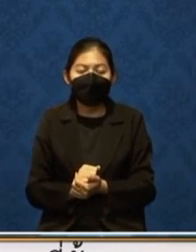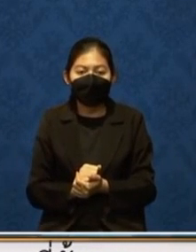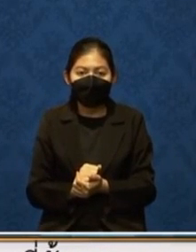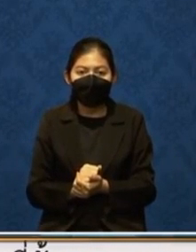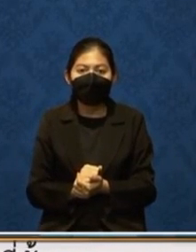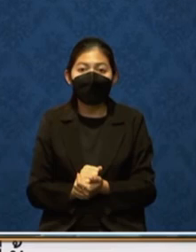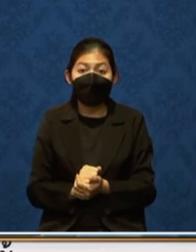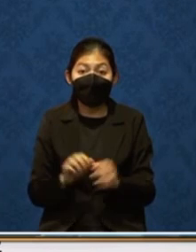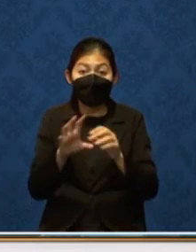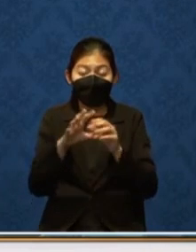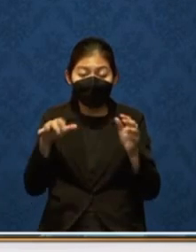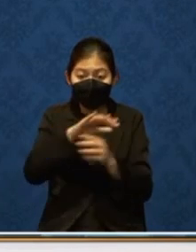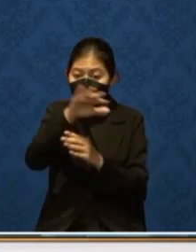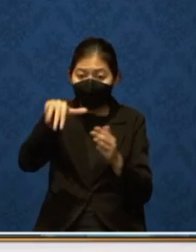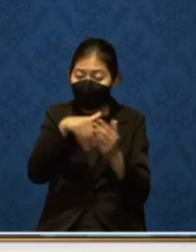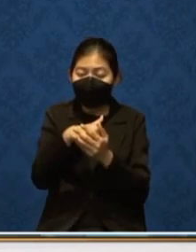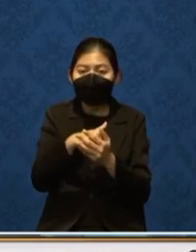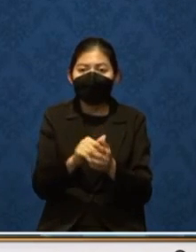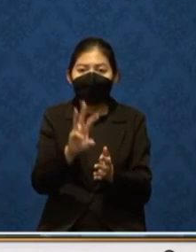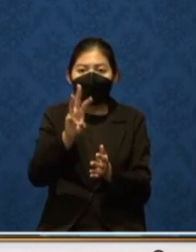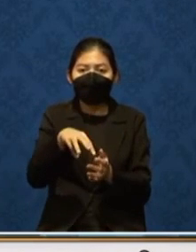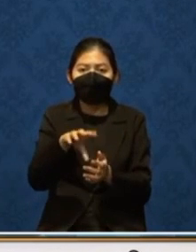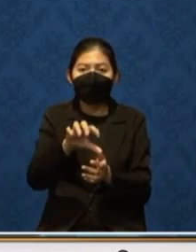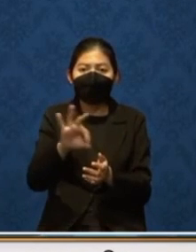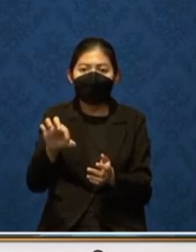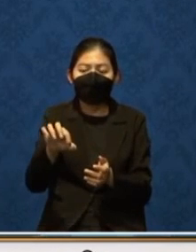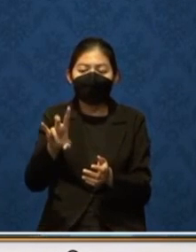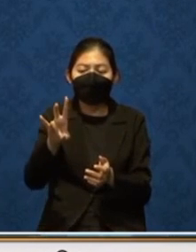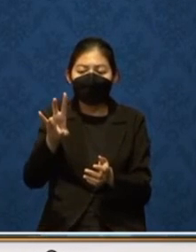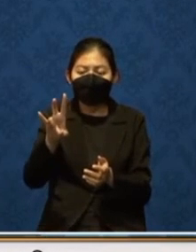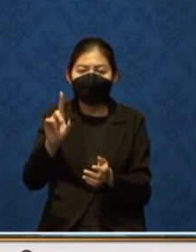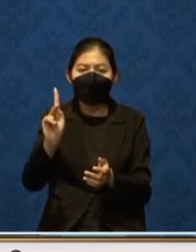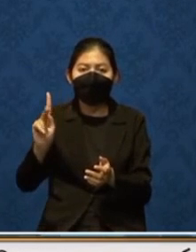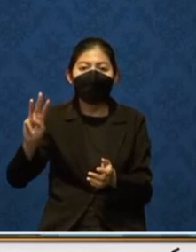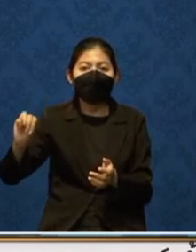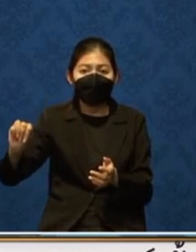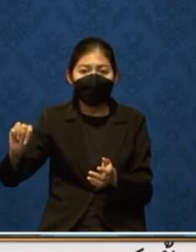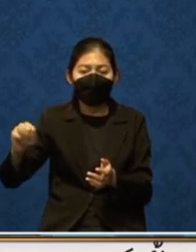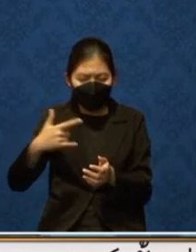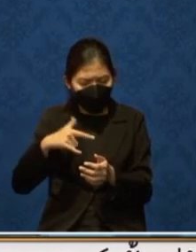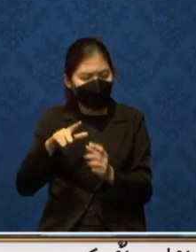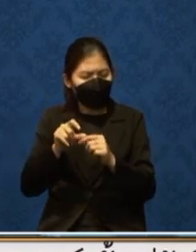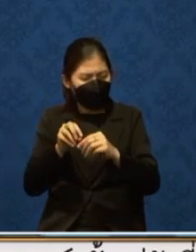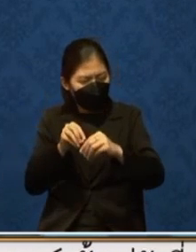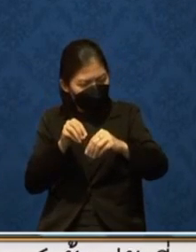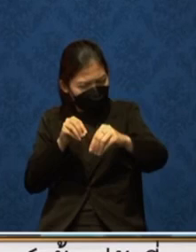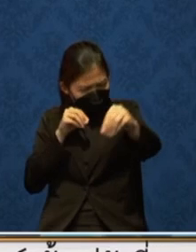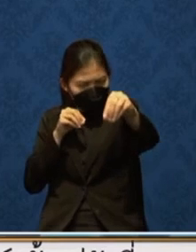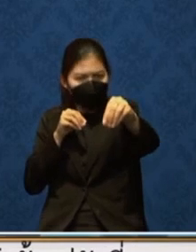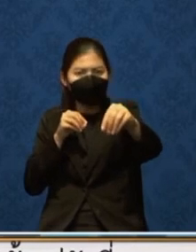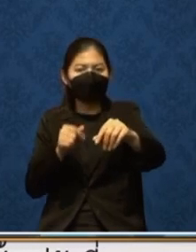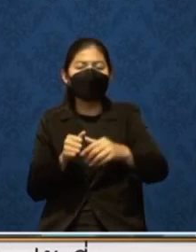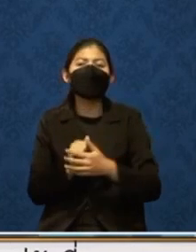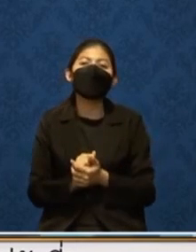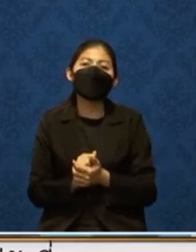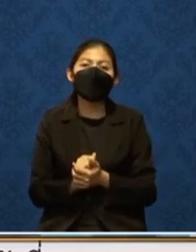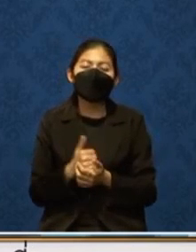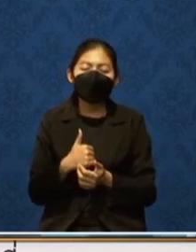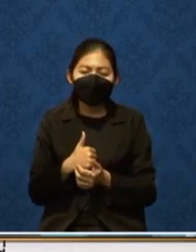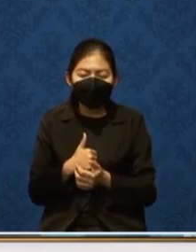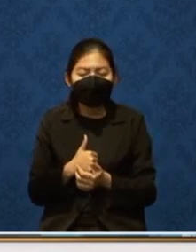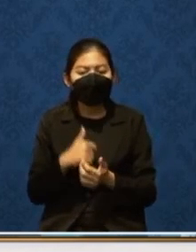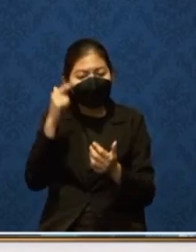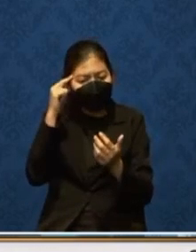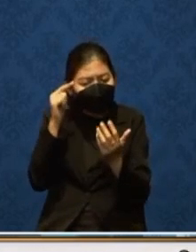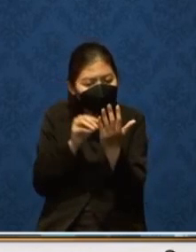อ 6,907 กิโรเมตรเปใหญ่จ ครับแล้วก็ท่กพยายามขยับแนวจ